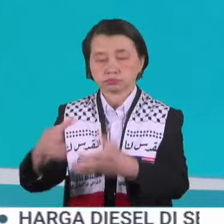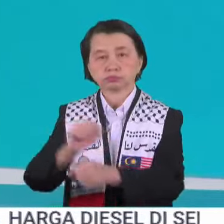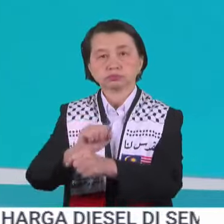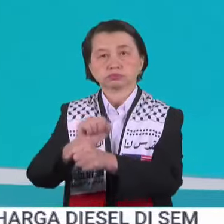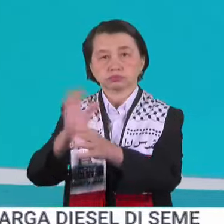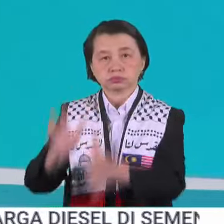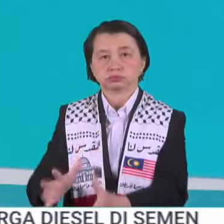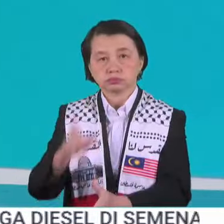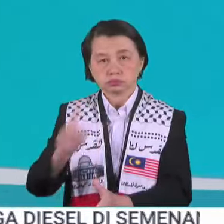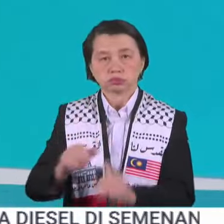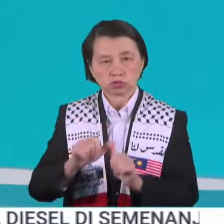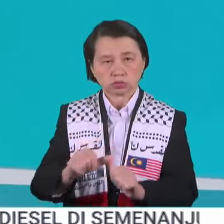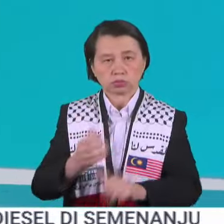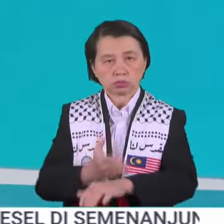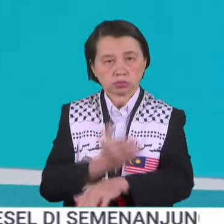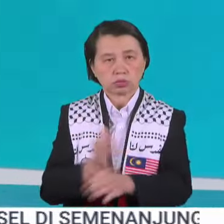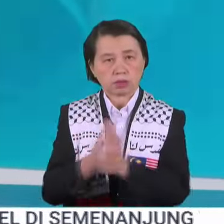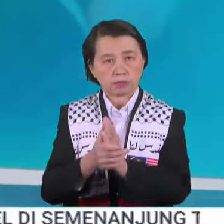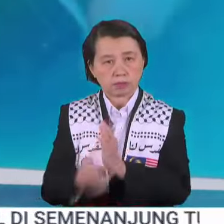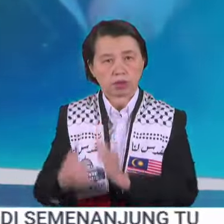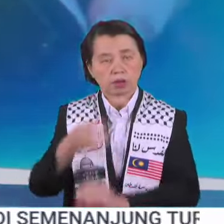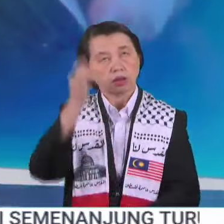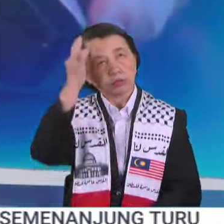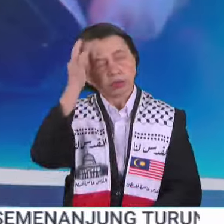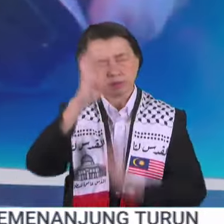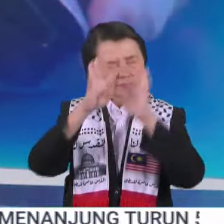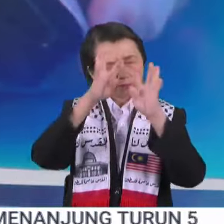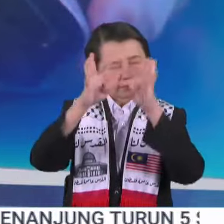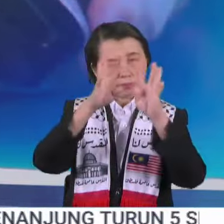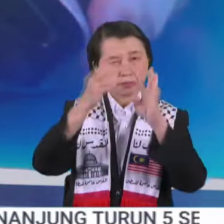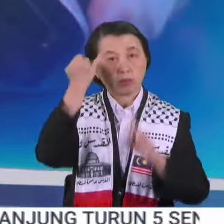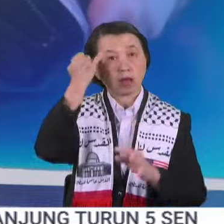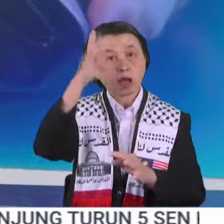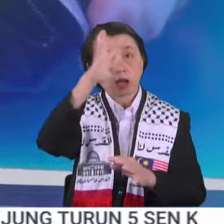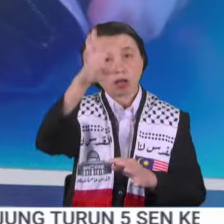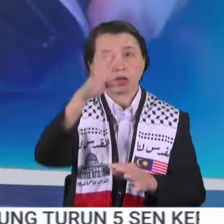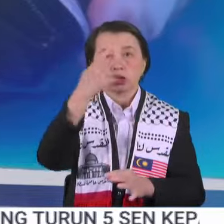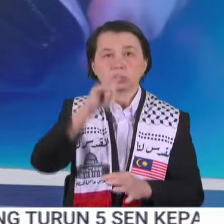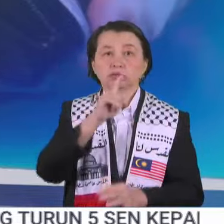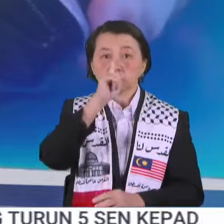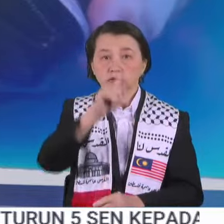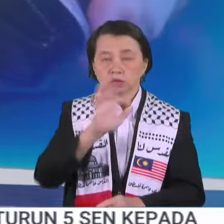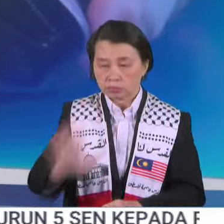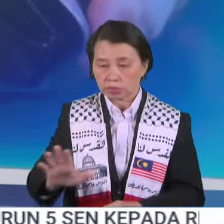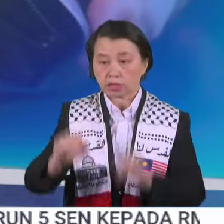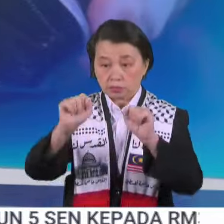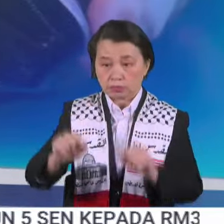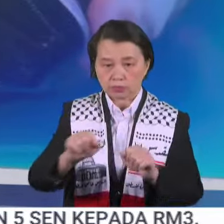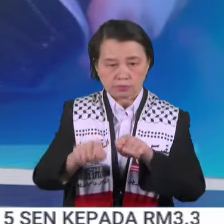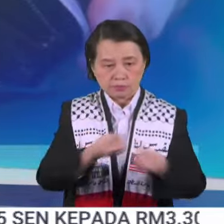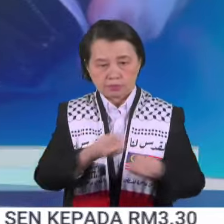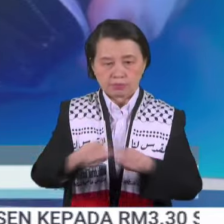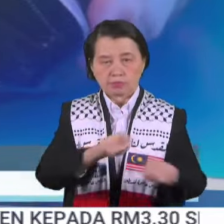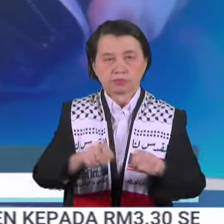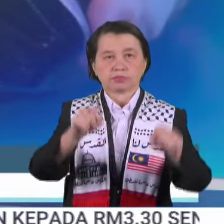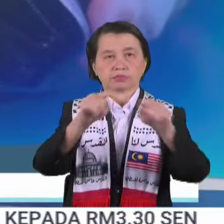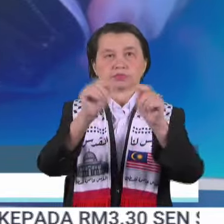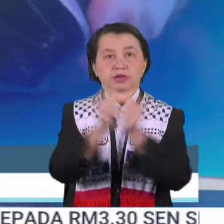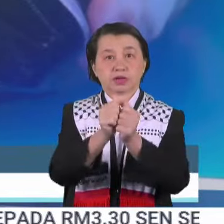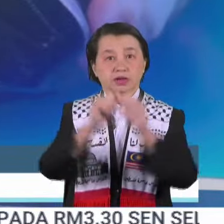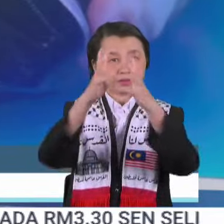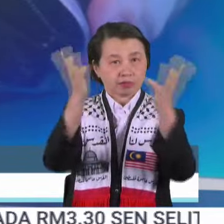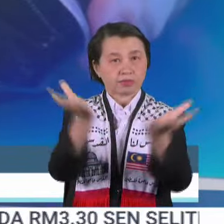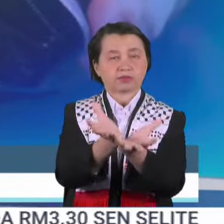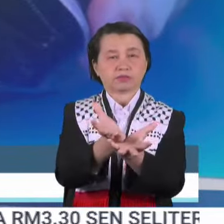Golongan pekerja perlu terus meningkatkan kemahiran serta berfikiran kreatif dan inovatif. Ini bagi memastikan mereka mampu bersaing di peringkat global.